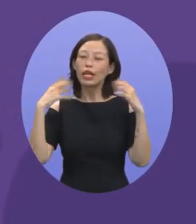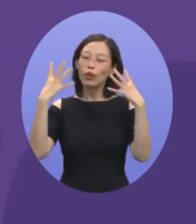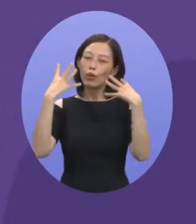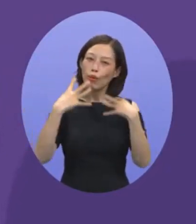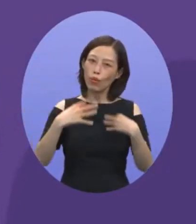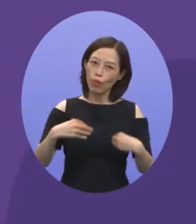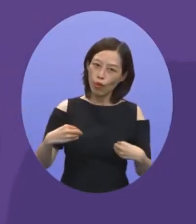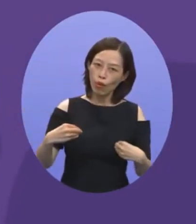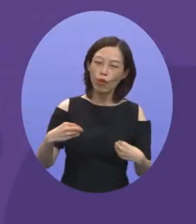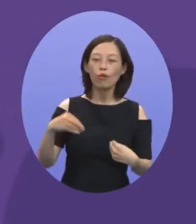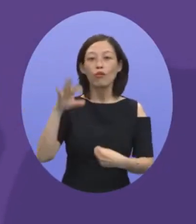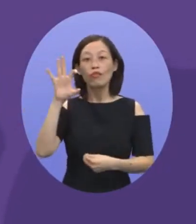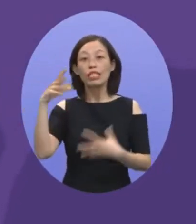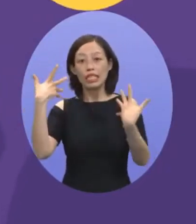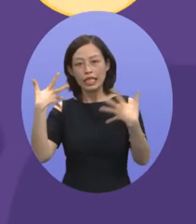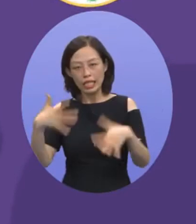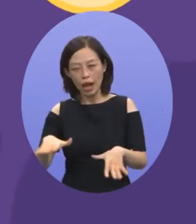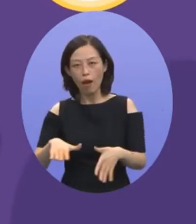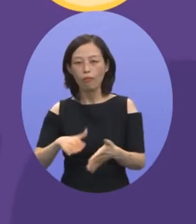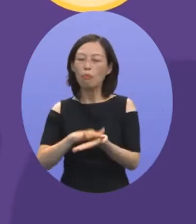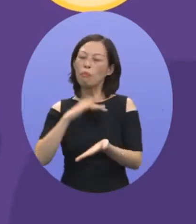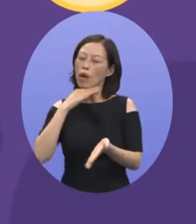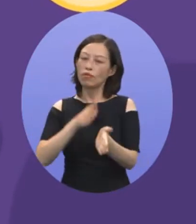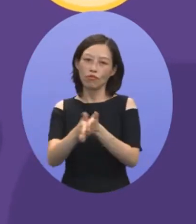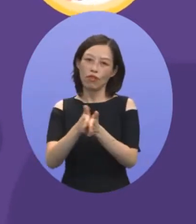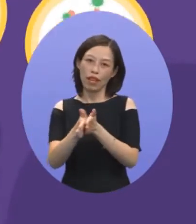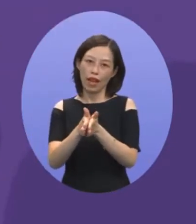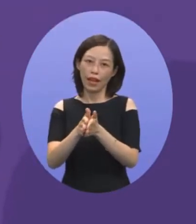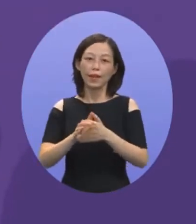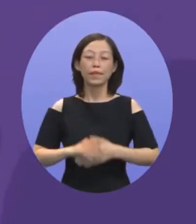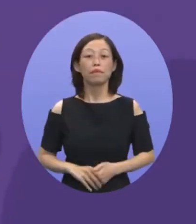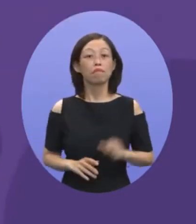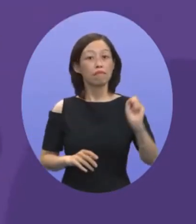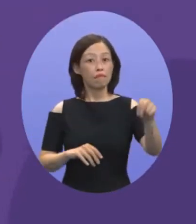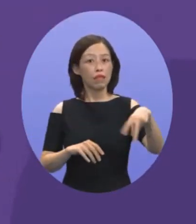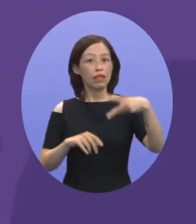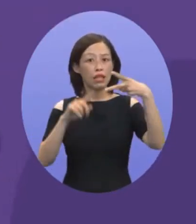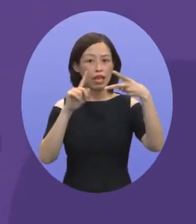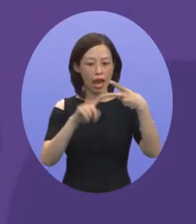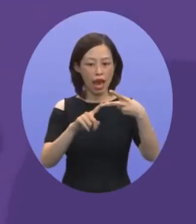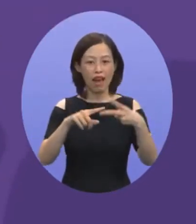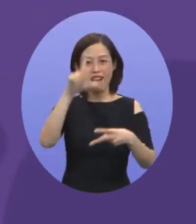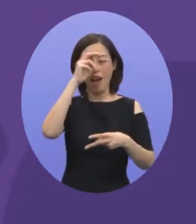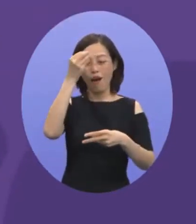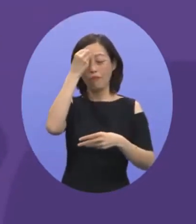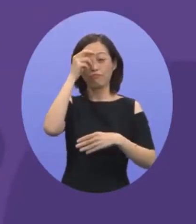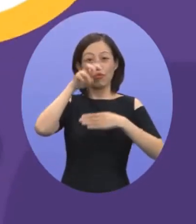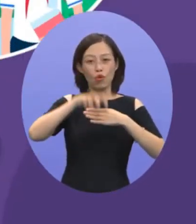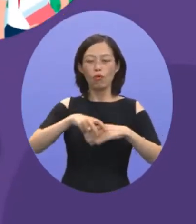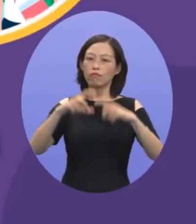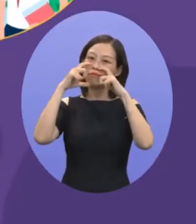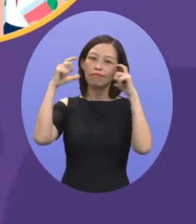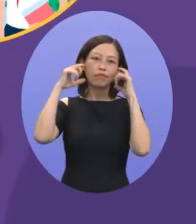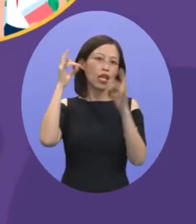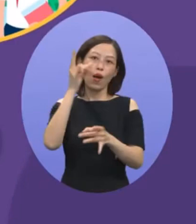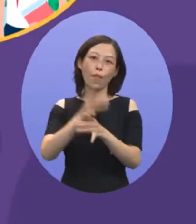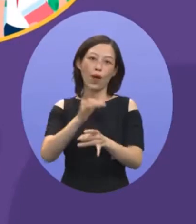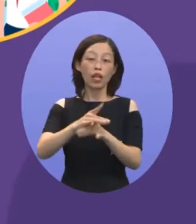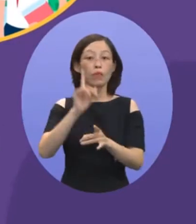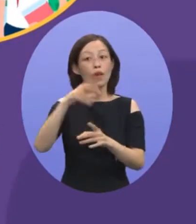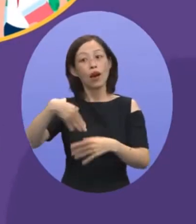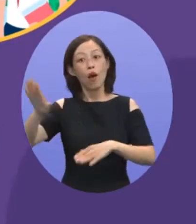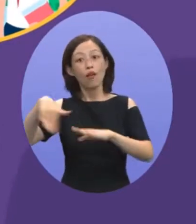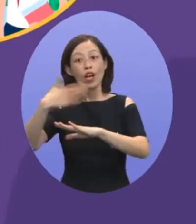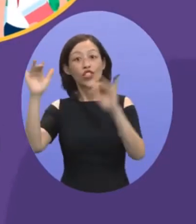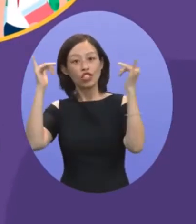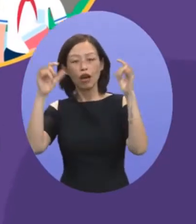giờ, sau khi đi vệ sinh, khi tay bẩn. 2. Ngồi trong lớp học không bắt buộc phải đeo khẩu trang, khi ra chơi cần